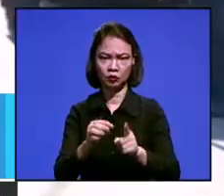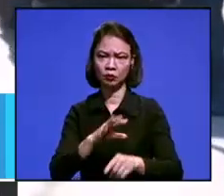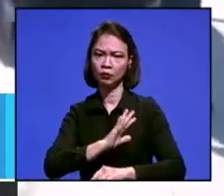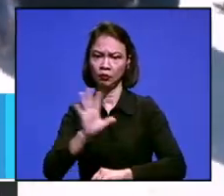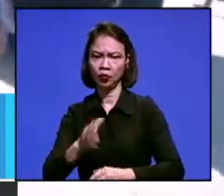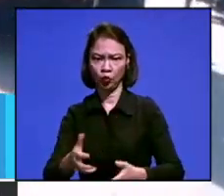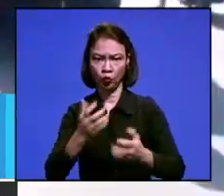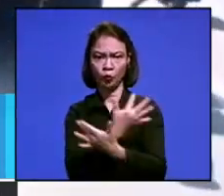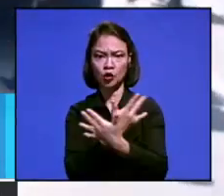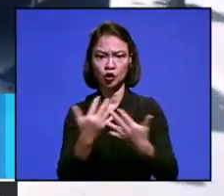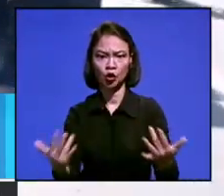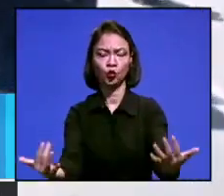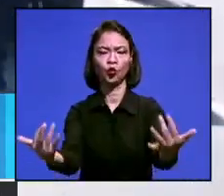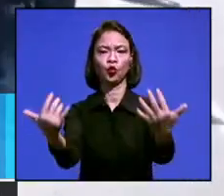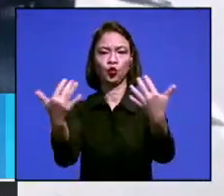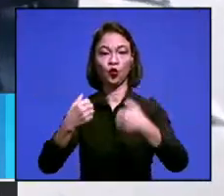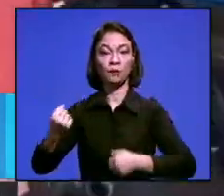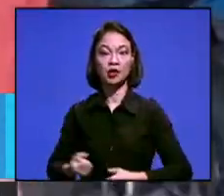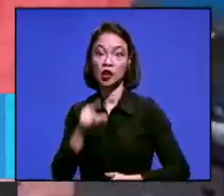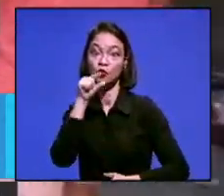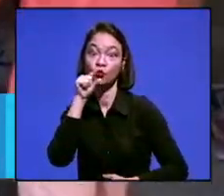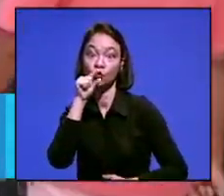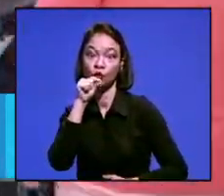membubarkan warga yang berkumpul di Pasar Burung.